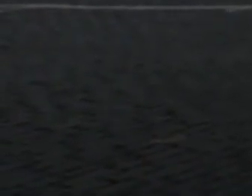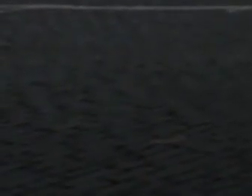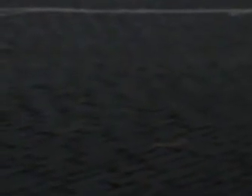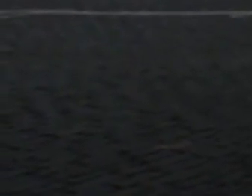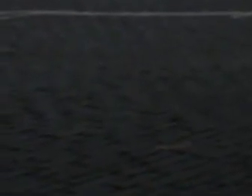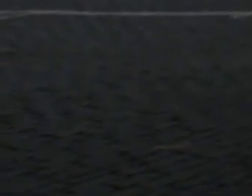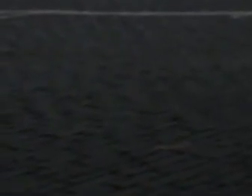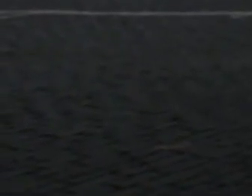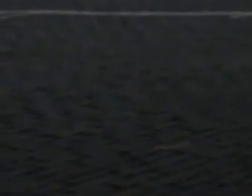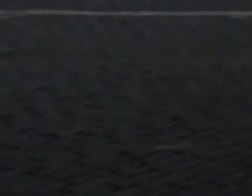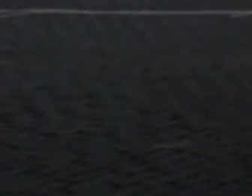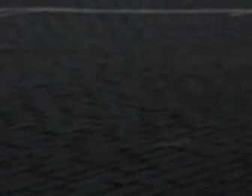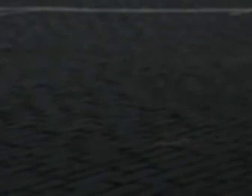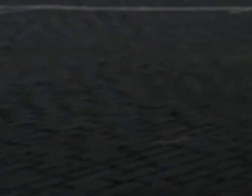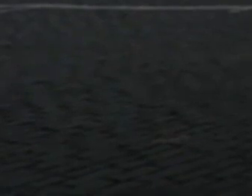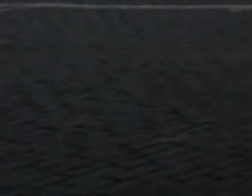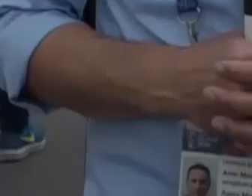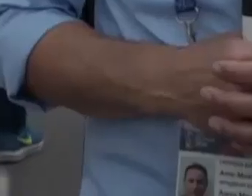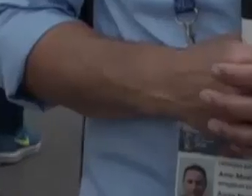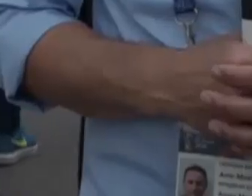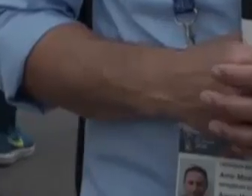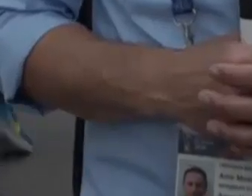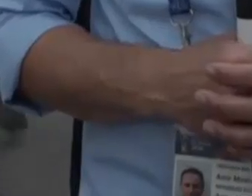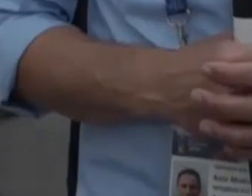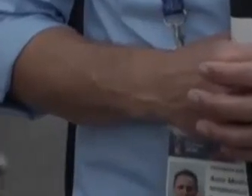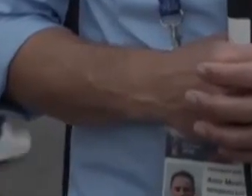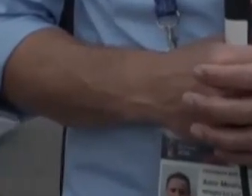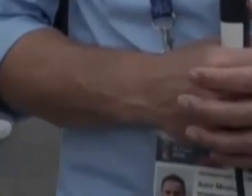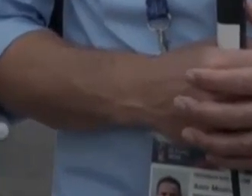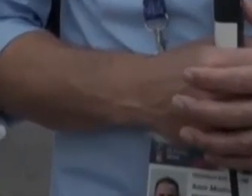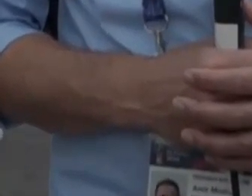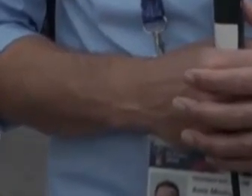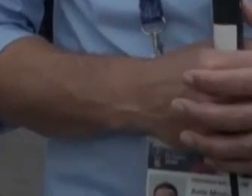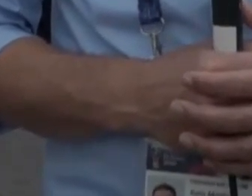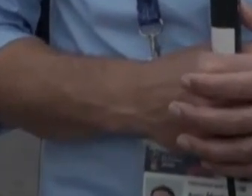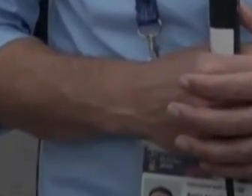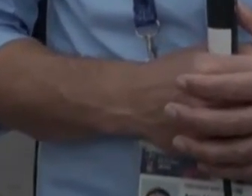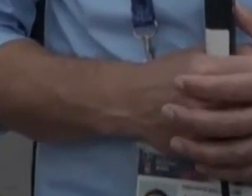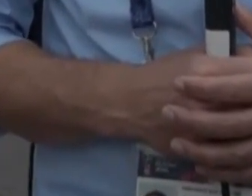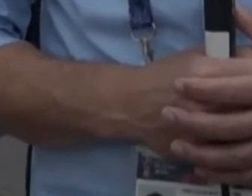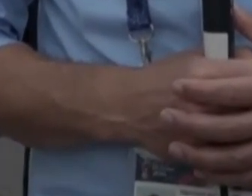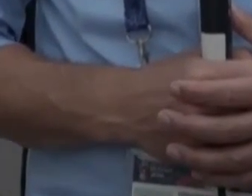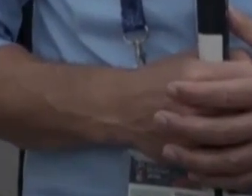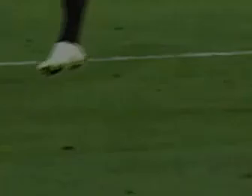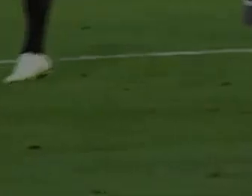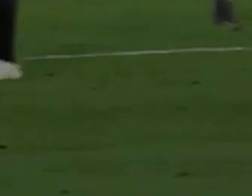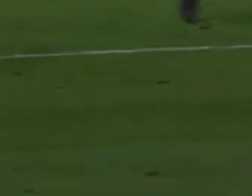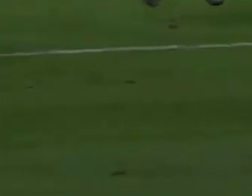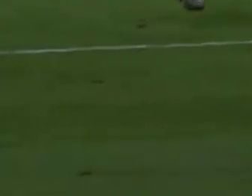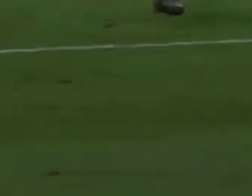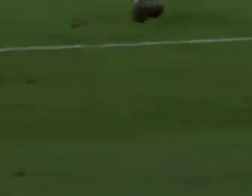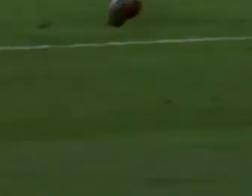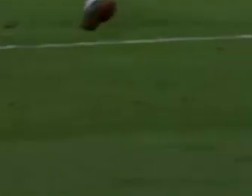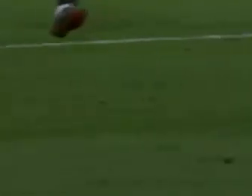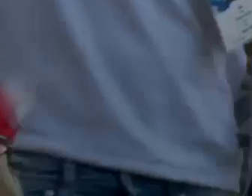I think we'll smash France in the final. I have no doubt. מיד שליחינו מדווחים מהאצטדיון מלונדון ומזגרב לקראת